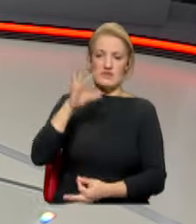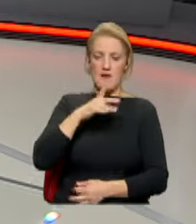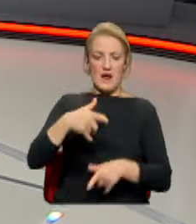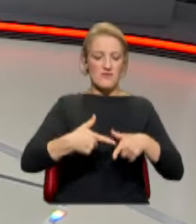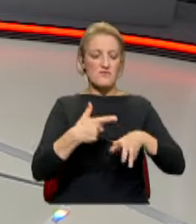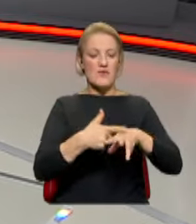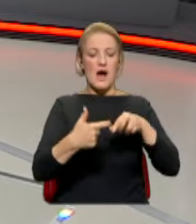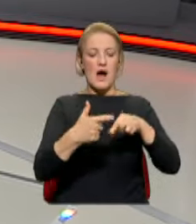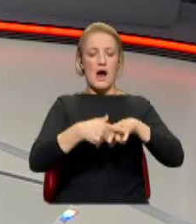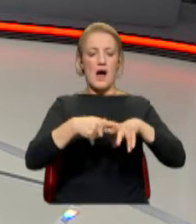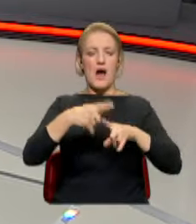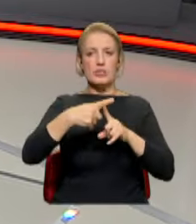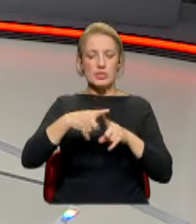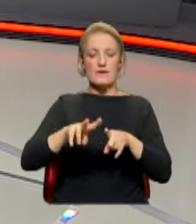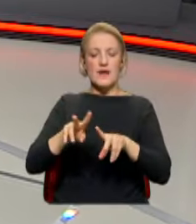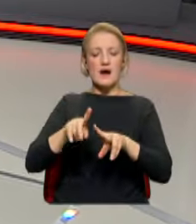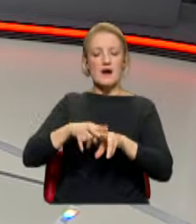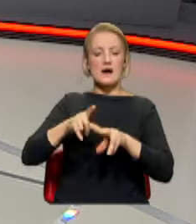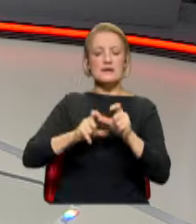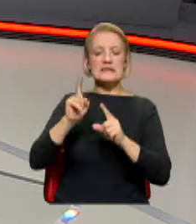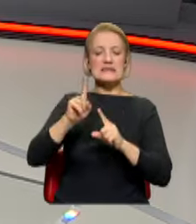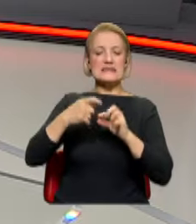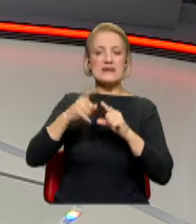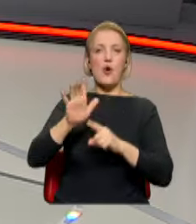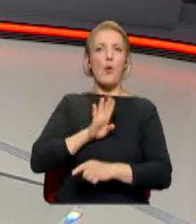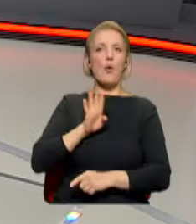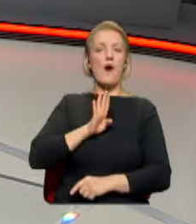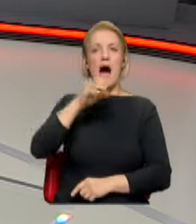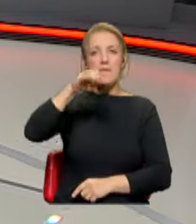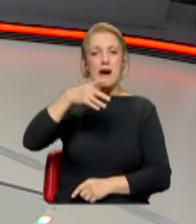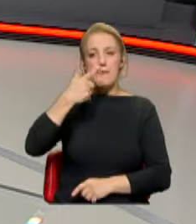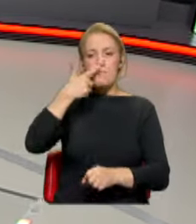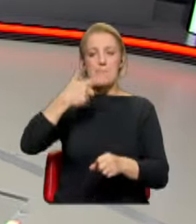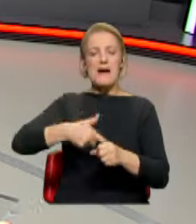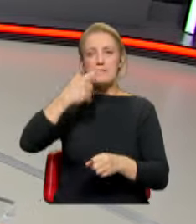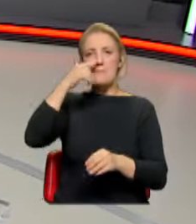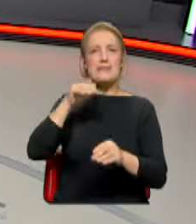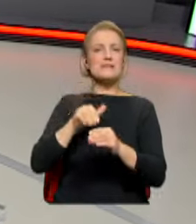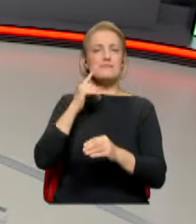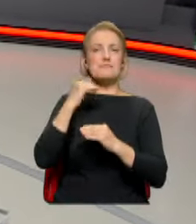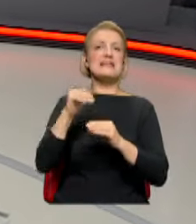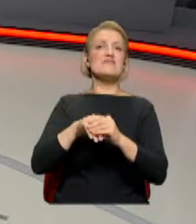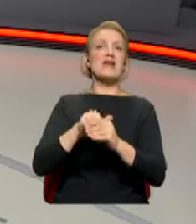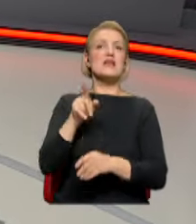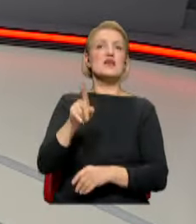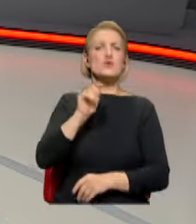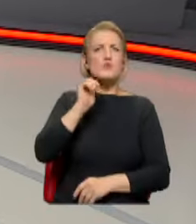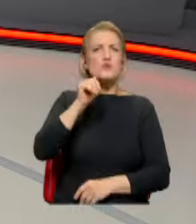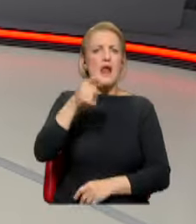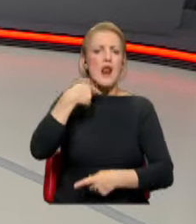Nasıroğlu AK Parti Batman milletvekili günlerdir memleket onu konuşuyor